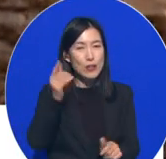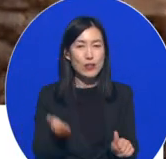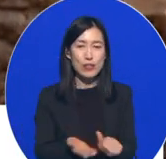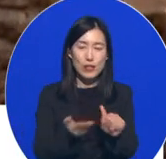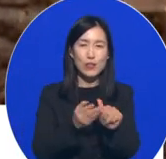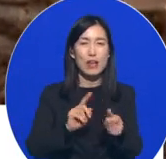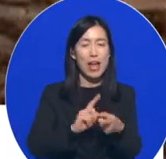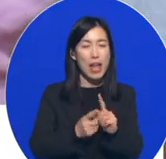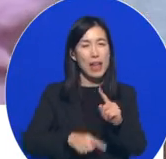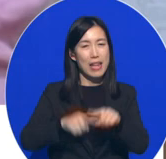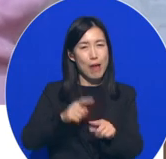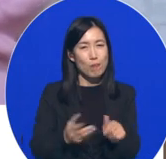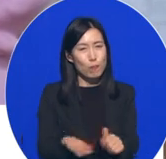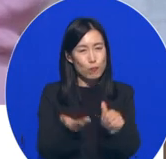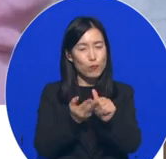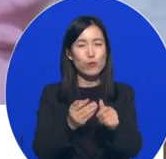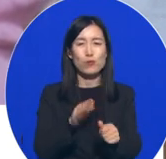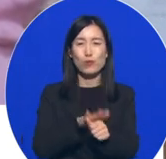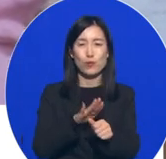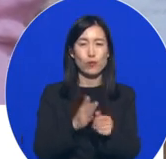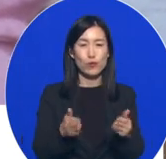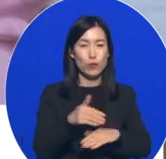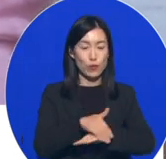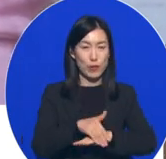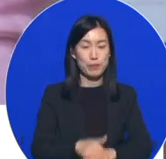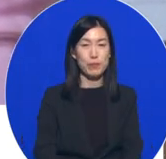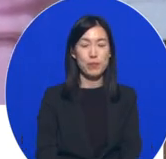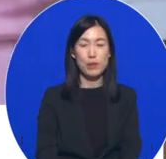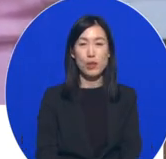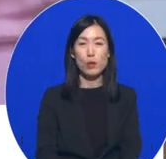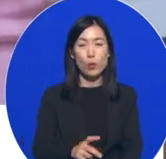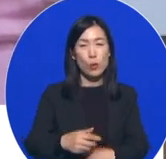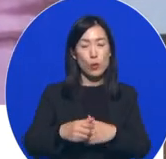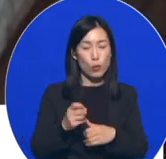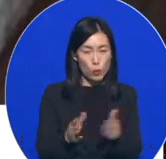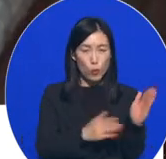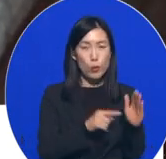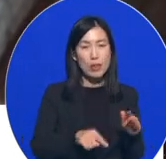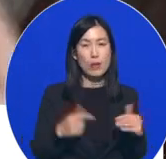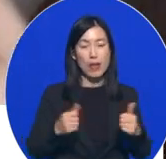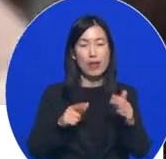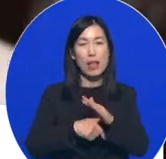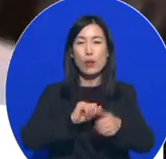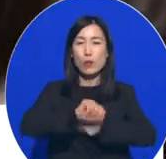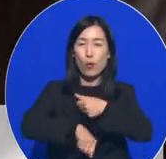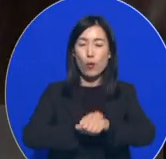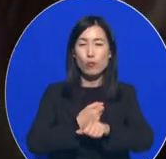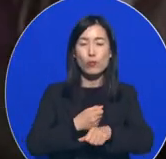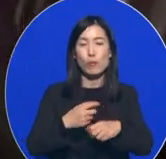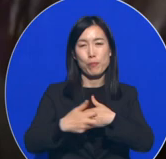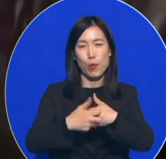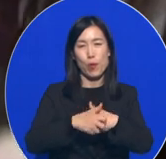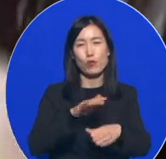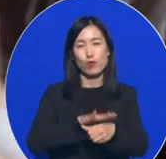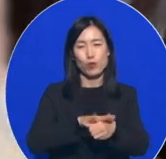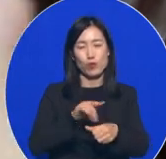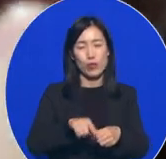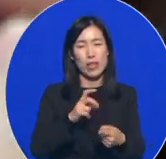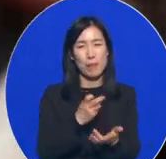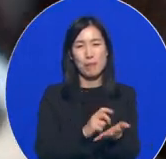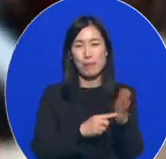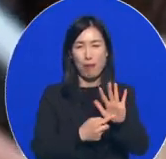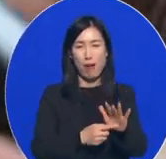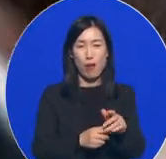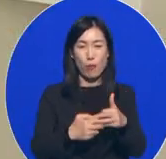거론되고 있습니다 당정은 이날 동물 의료 개선 방안도 발표했습니다 동물 병원마다 다른 진료 절차를